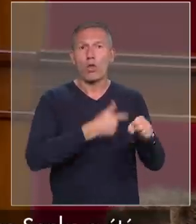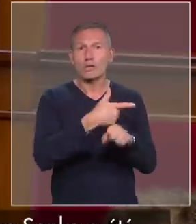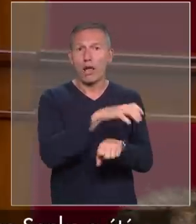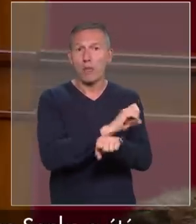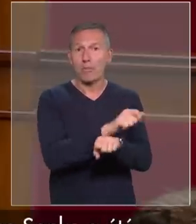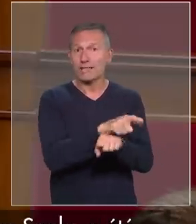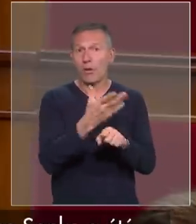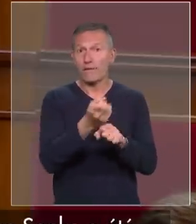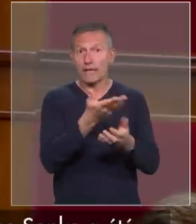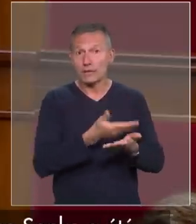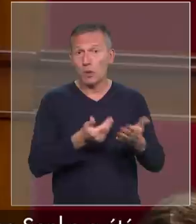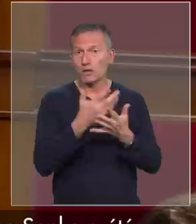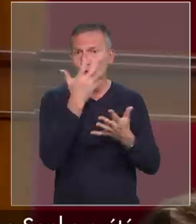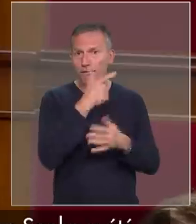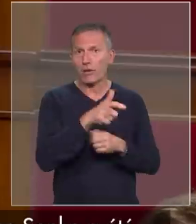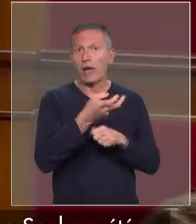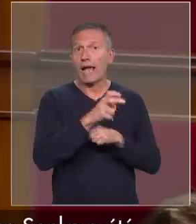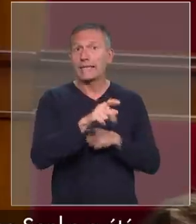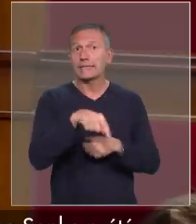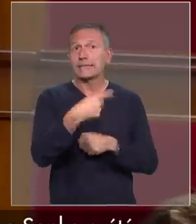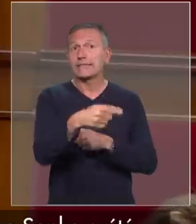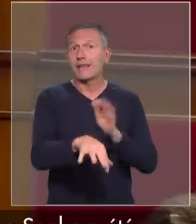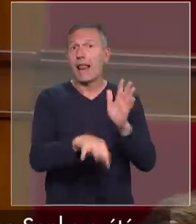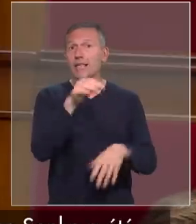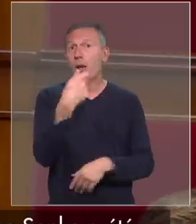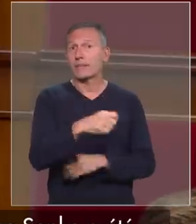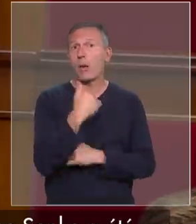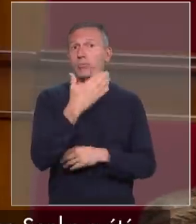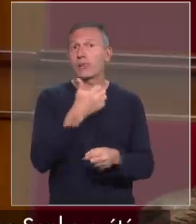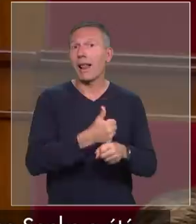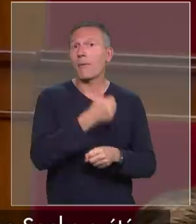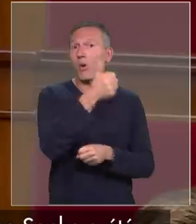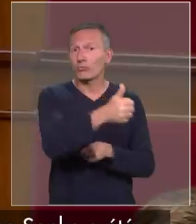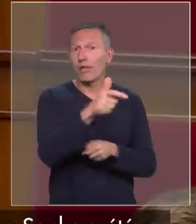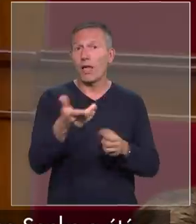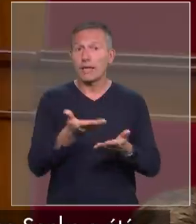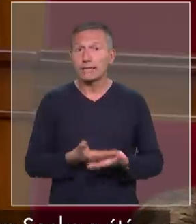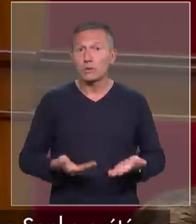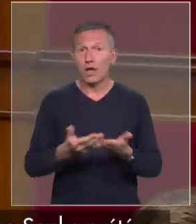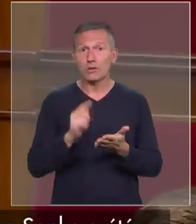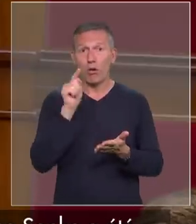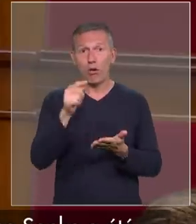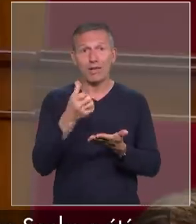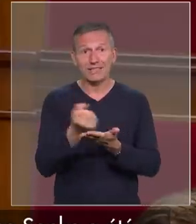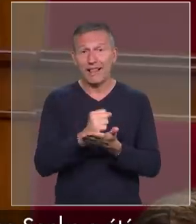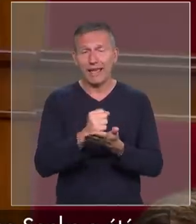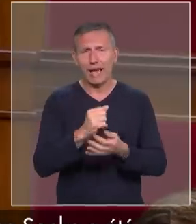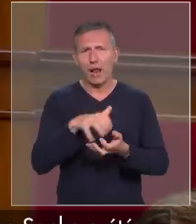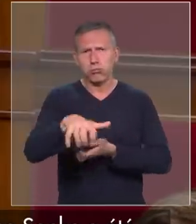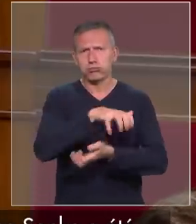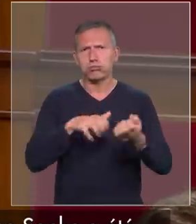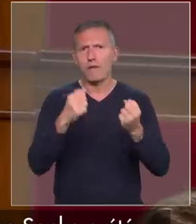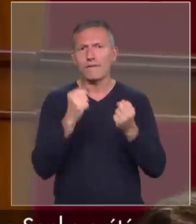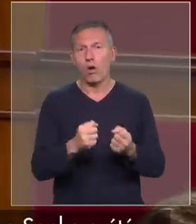conditions extrêmement troubles et risque ainsi de ne pas pouvoir participer aux élections présidentielles l'année prochaine, la situation est là-bas explosive. Et madame la